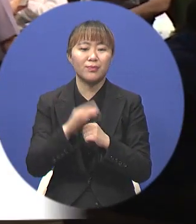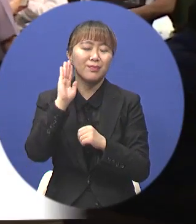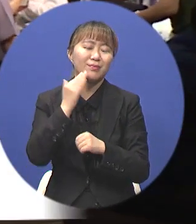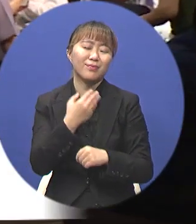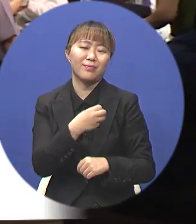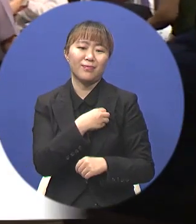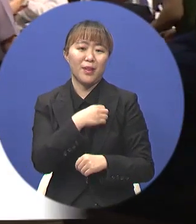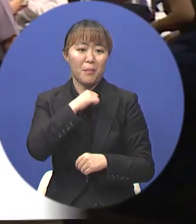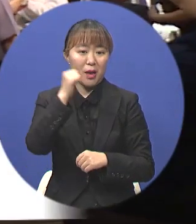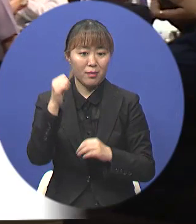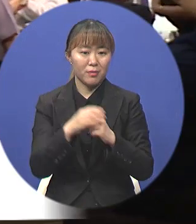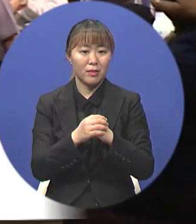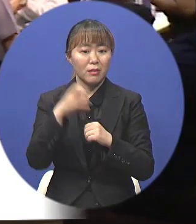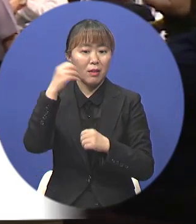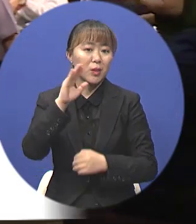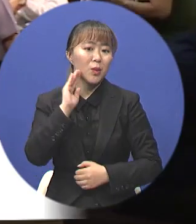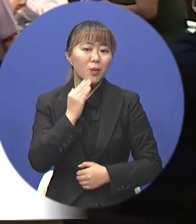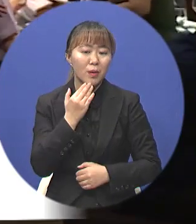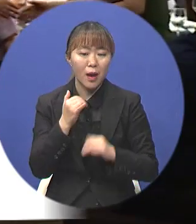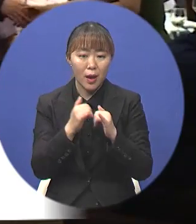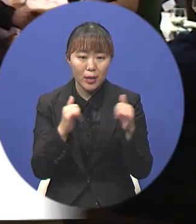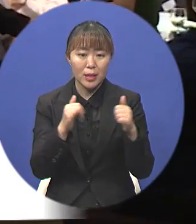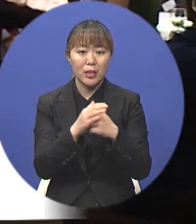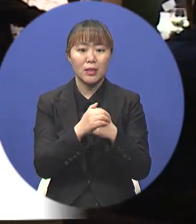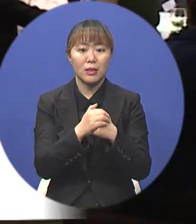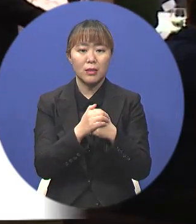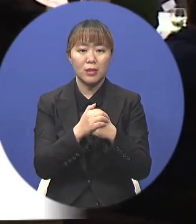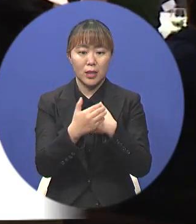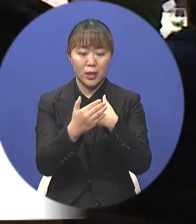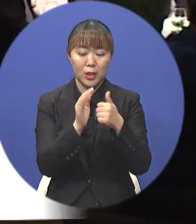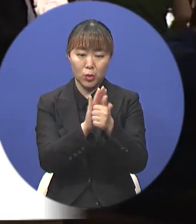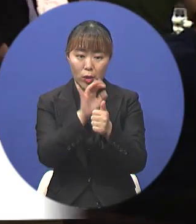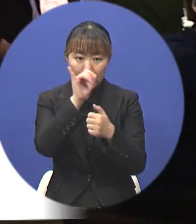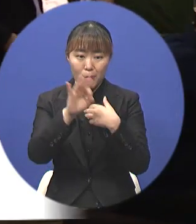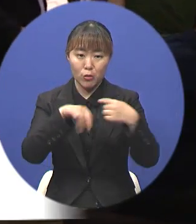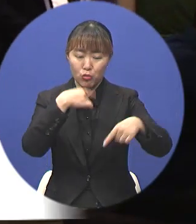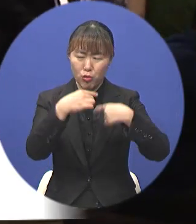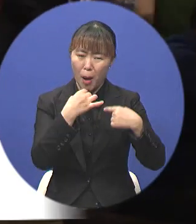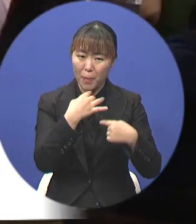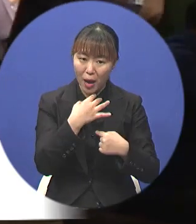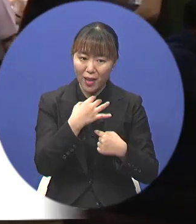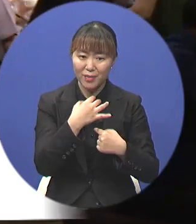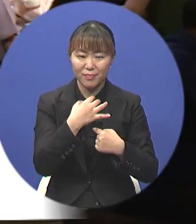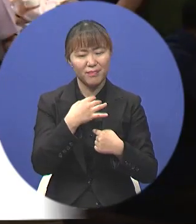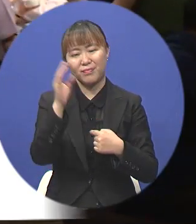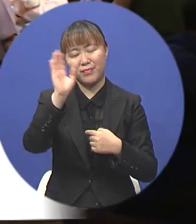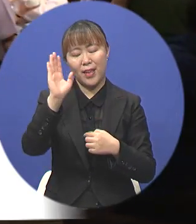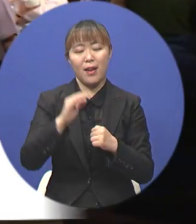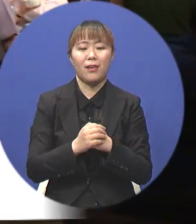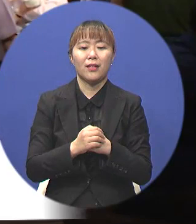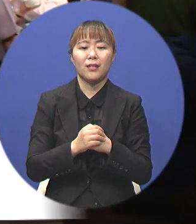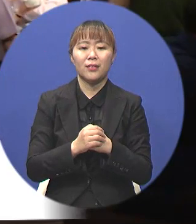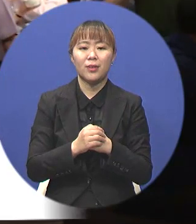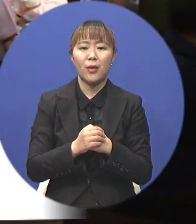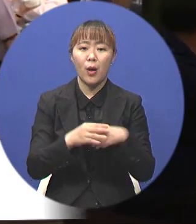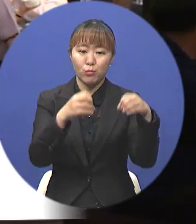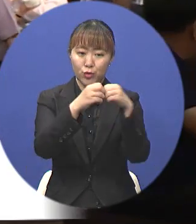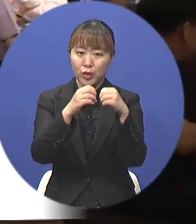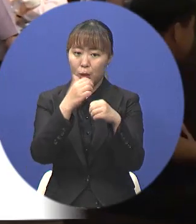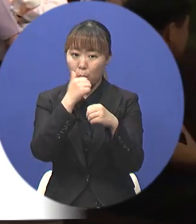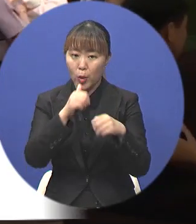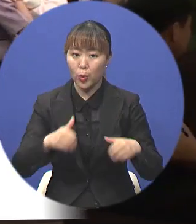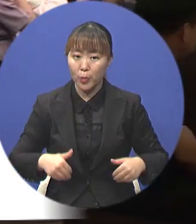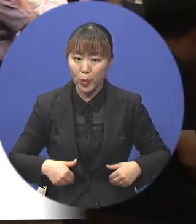보니까 단순히 청각장애인 지원이 있다고 하면은 수화만 있다고 생각할 수 있는데 그것뿐만이 아니라 문자